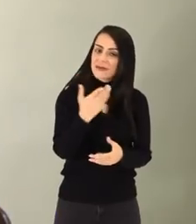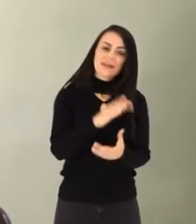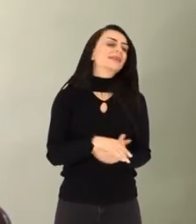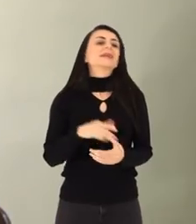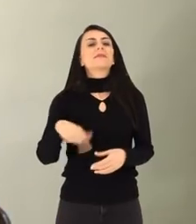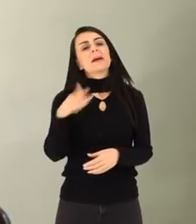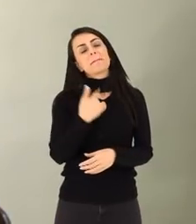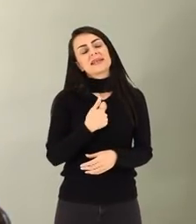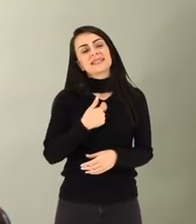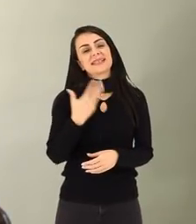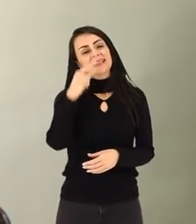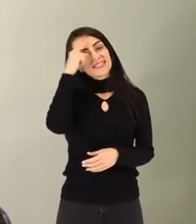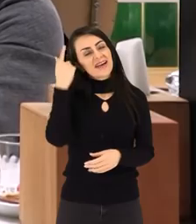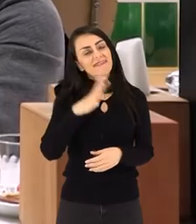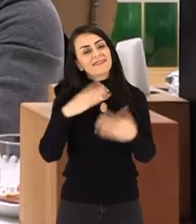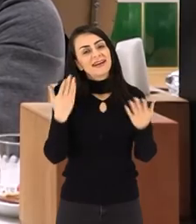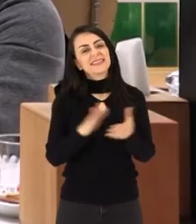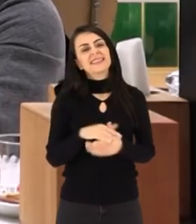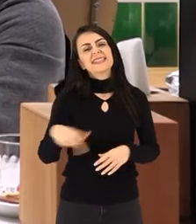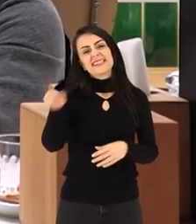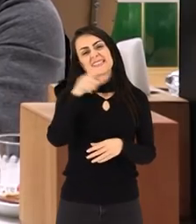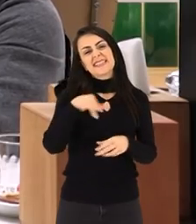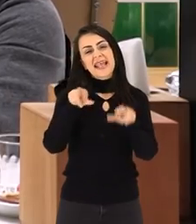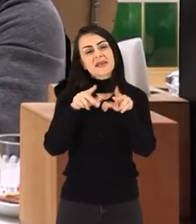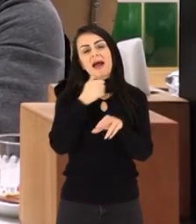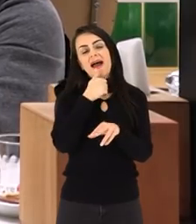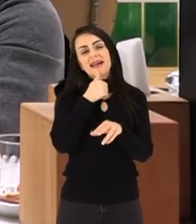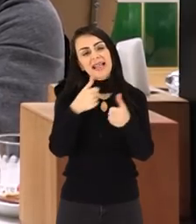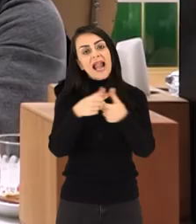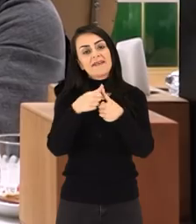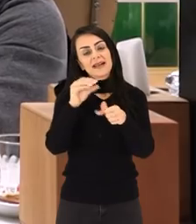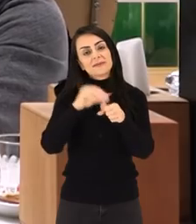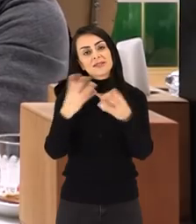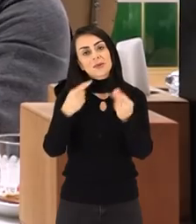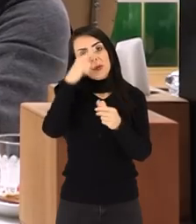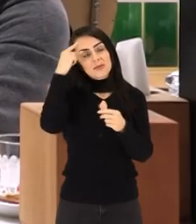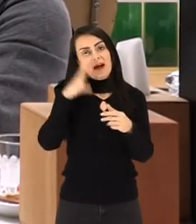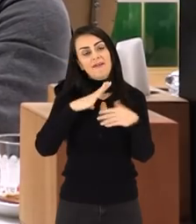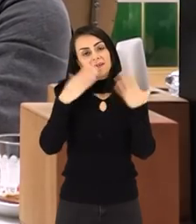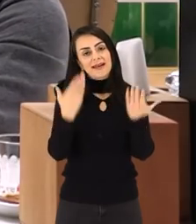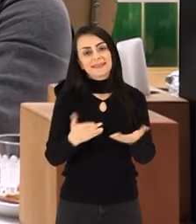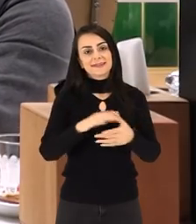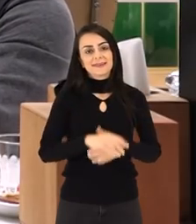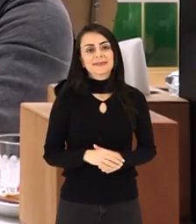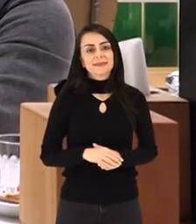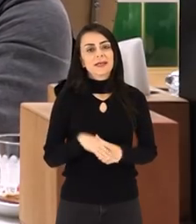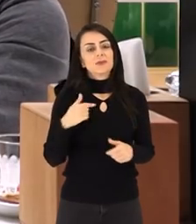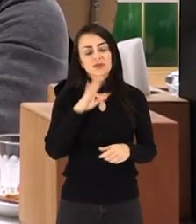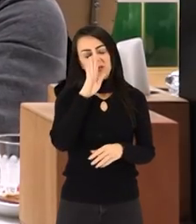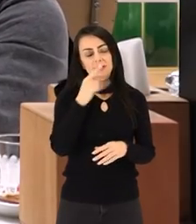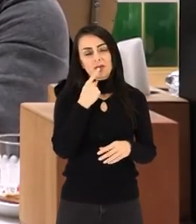ya. Biz de öyleyiz. Bizim gibi kadınlara denk geldiniz için. Sizin gibi erkeklere denk geldiniz. Lafı da çok aydın biraz önceki şeyi